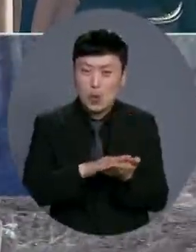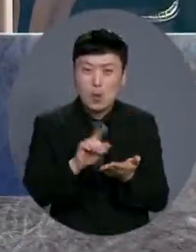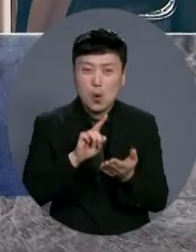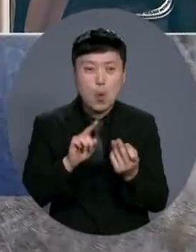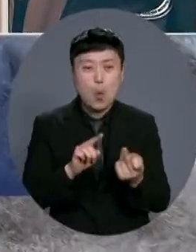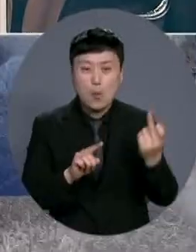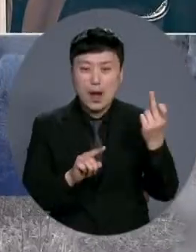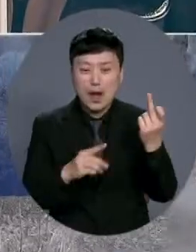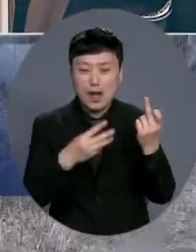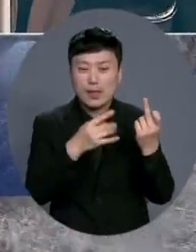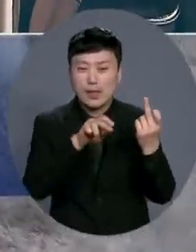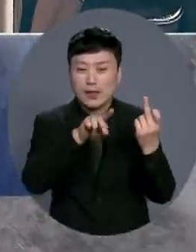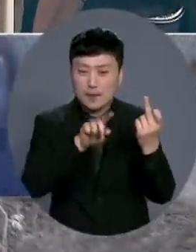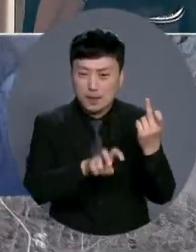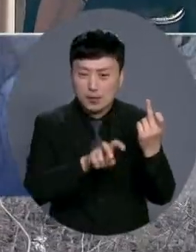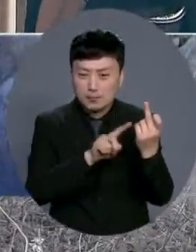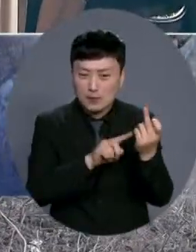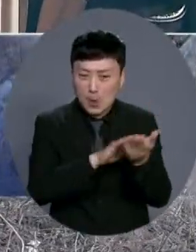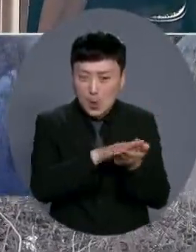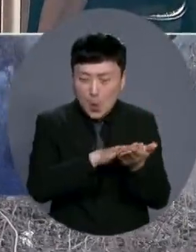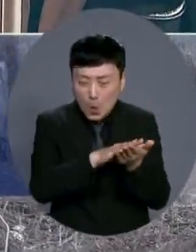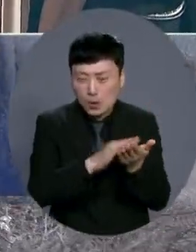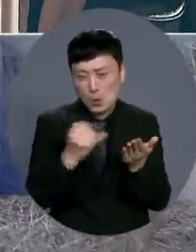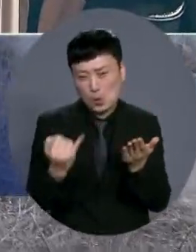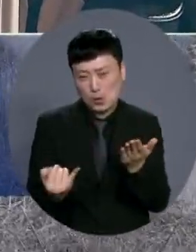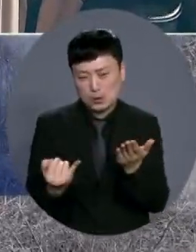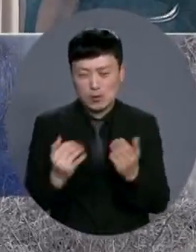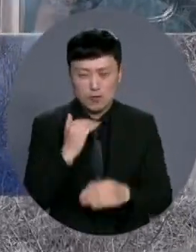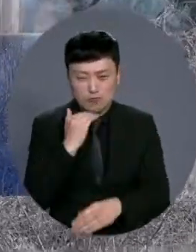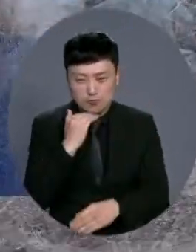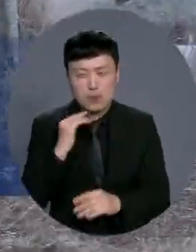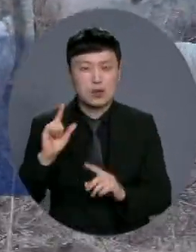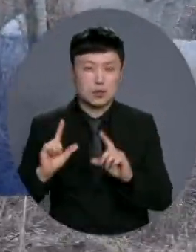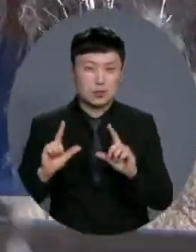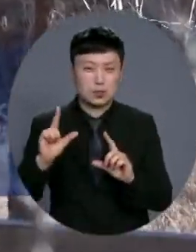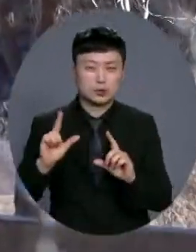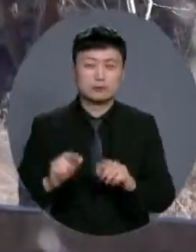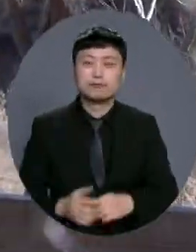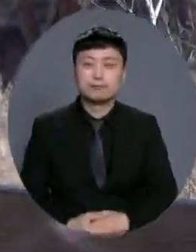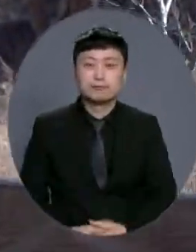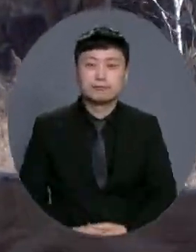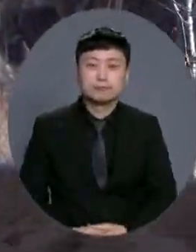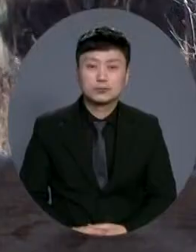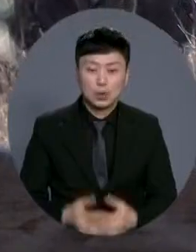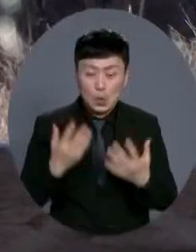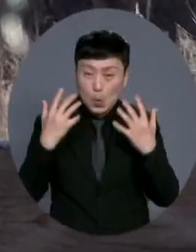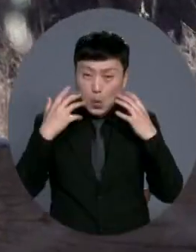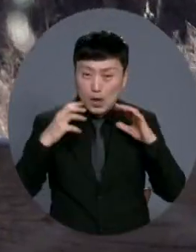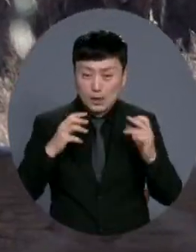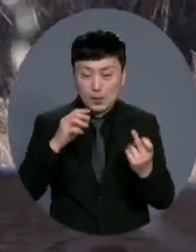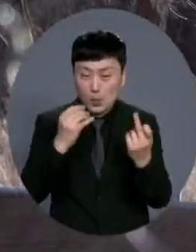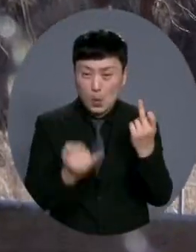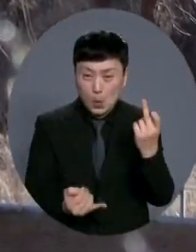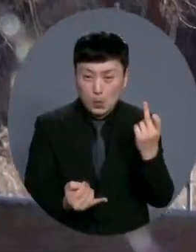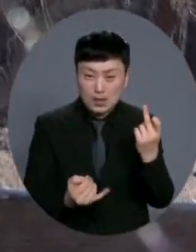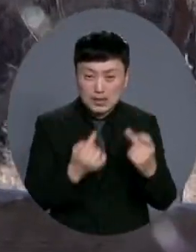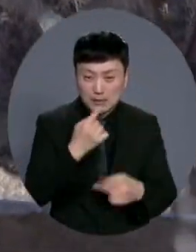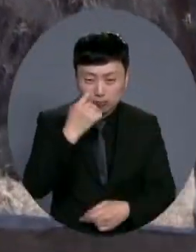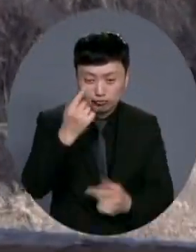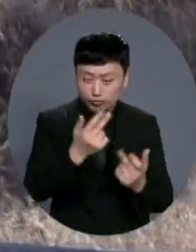태범이 가지고 놀면 무궁이 양보하는 이제 그런 모습을 많이 보이고요 호랑이 남매가 백두대간의